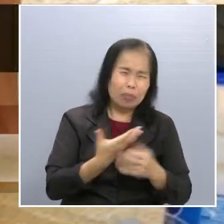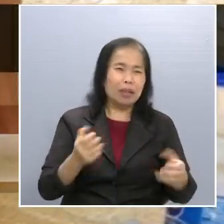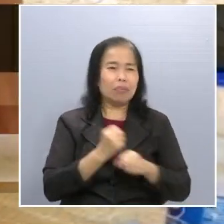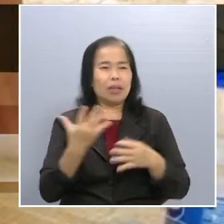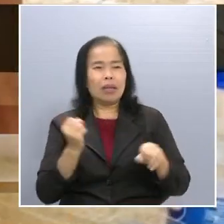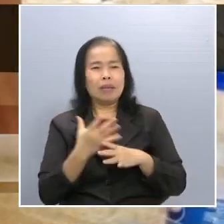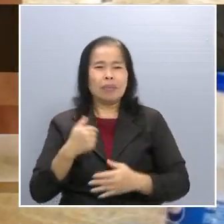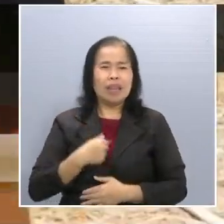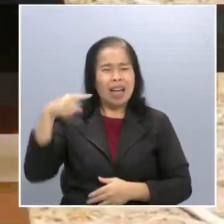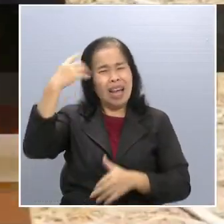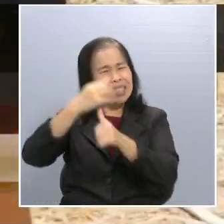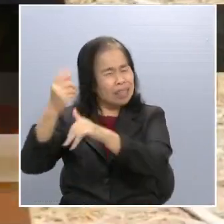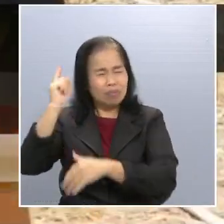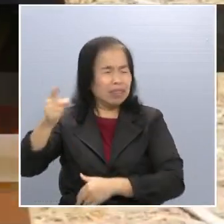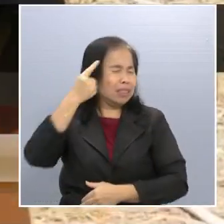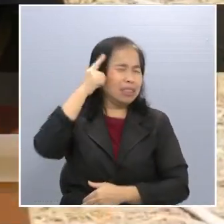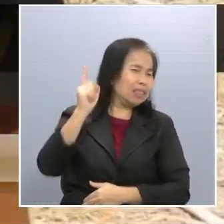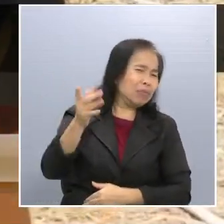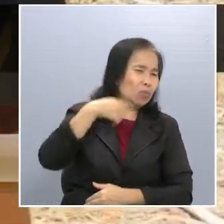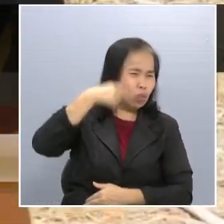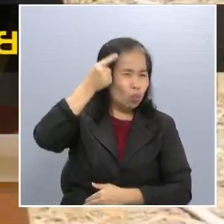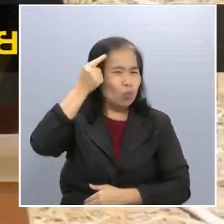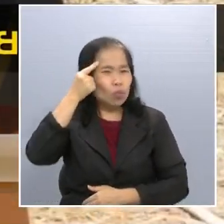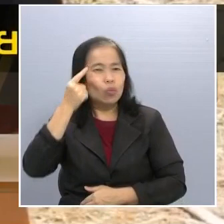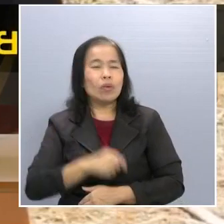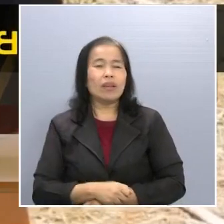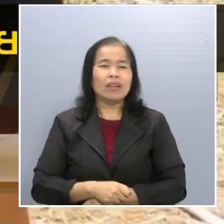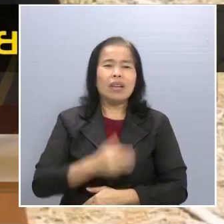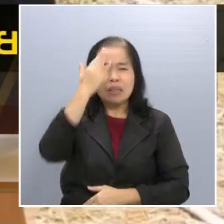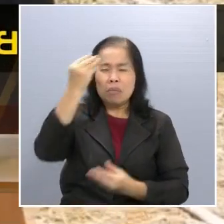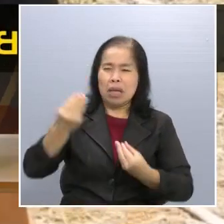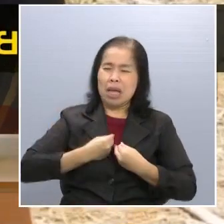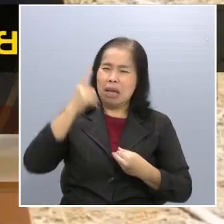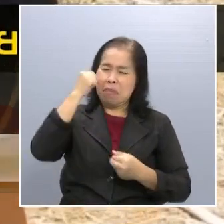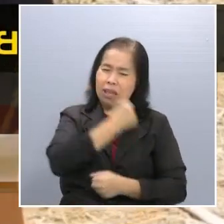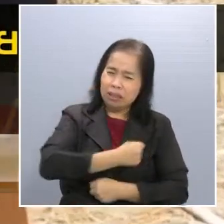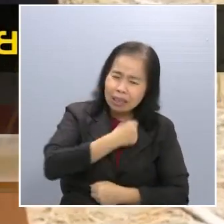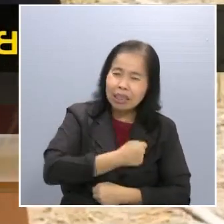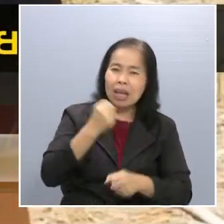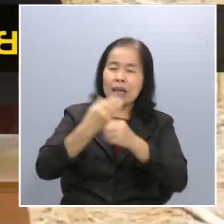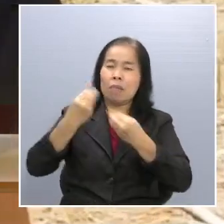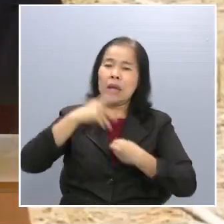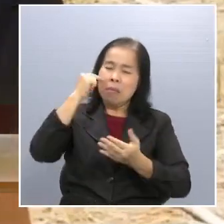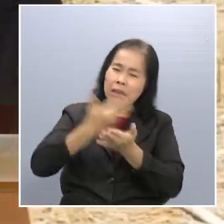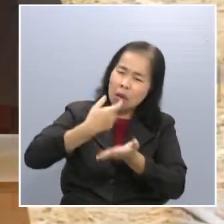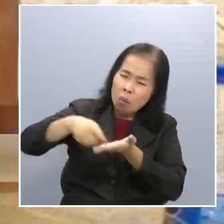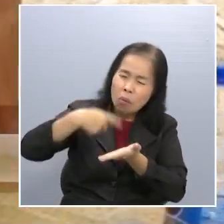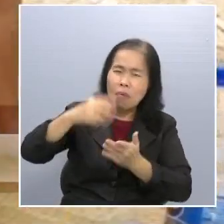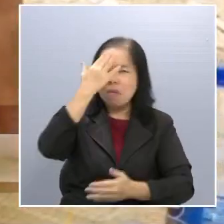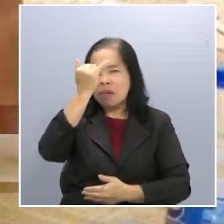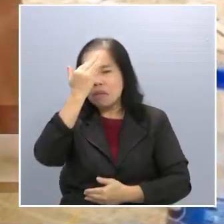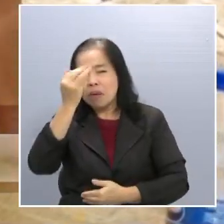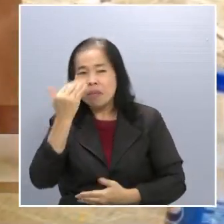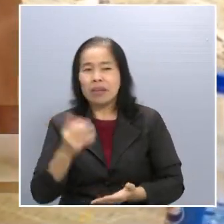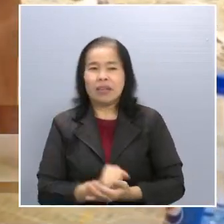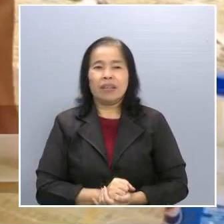น้ำเก่าไปมันถือรอดแม่นั่งไปเบิ้งรุ่นเป็นยังไงซะนี่จะให้แม่เสียเงินอีกนี่แม่บ่มีเดี๋ยวเนี่ยถ้าเขากินก็บ่มี โอ้โหคุณ